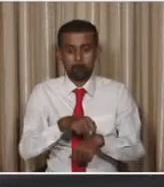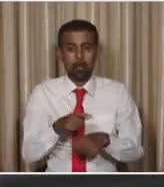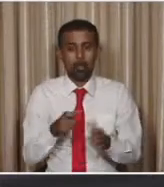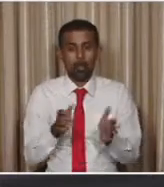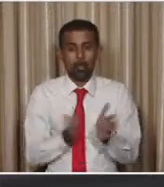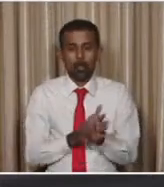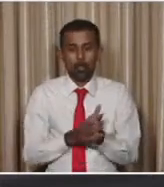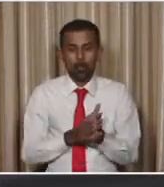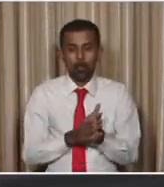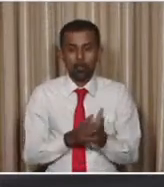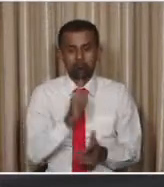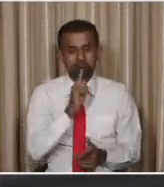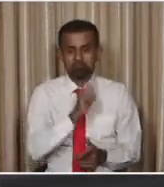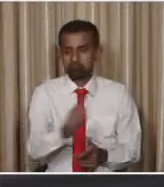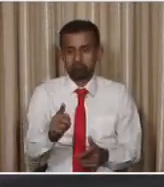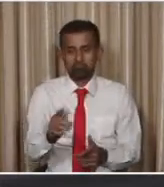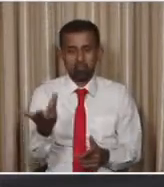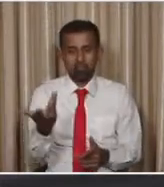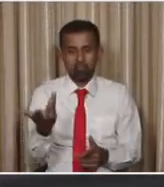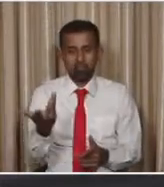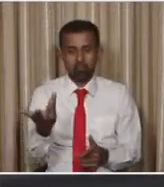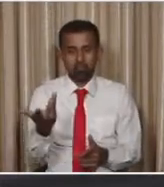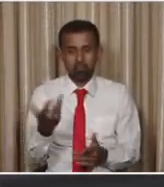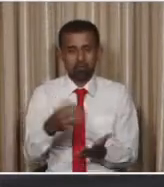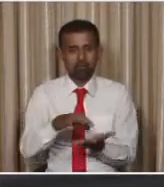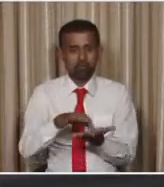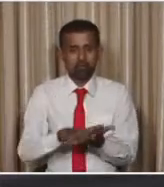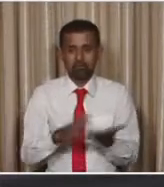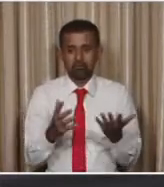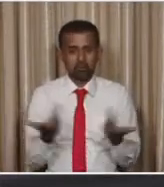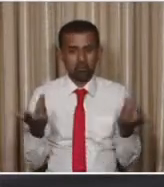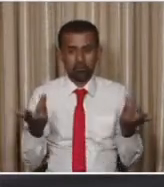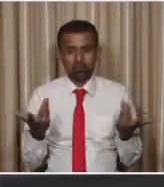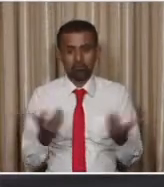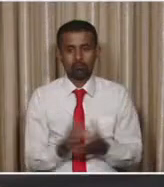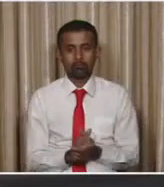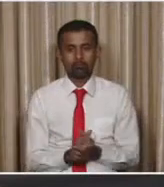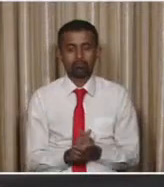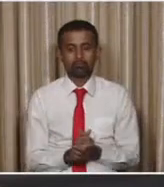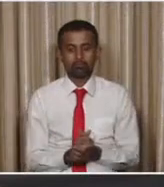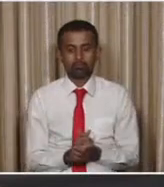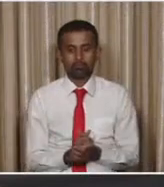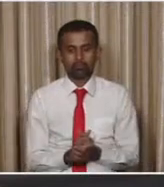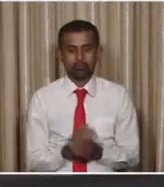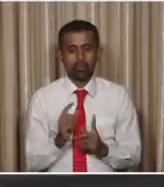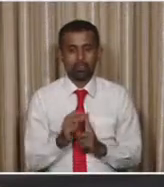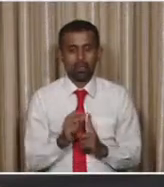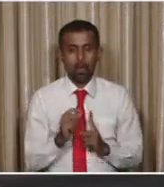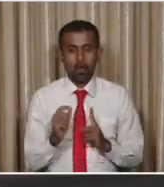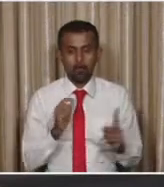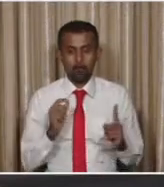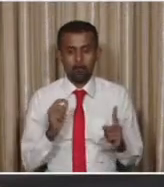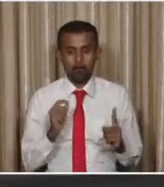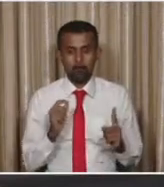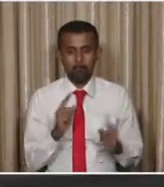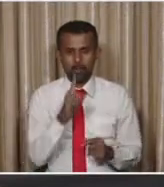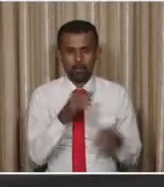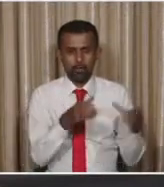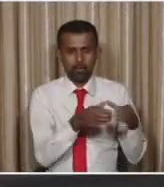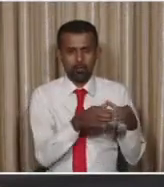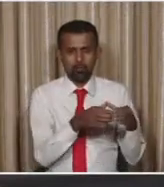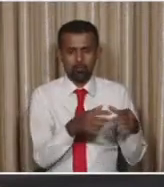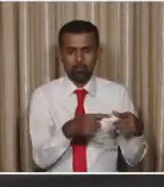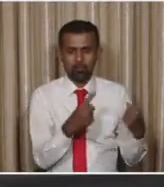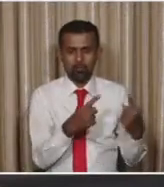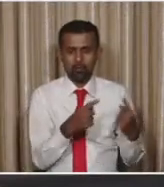varaprasada kamituwata giyet neha e sambandhayen thiranayak gattet neha etakota parlimentuwe pirisakata ek